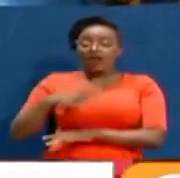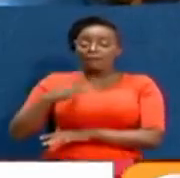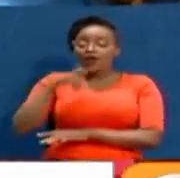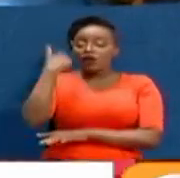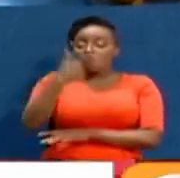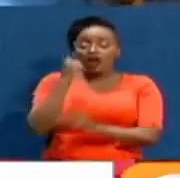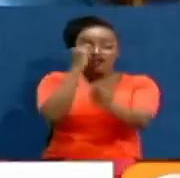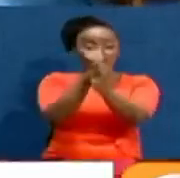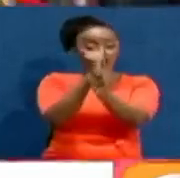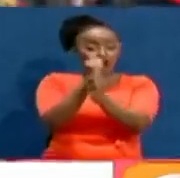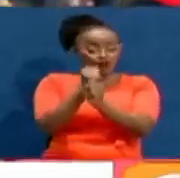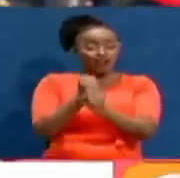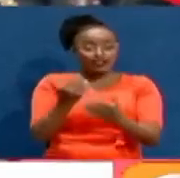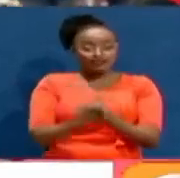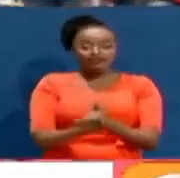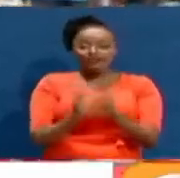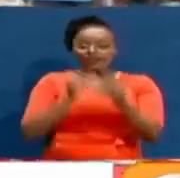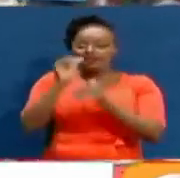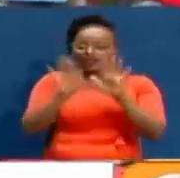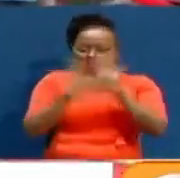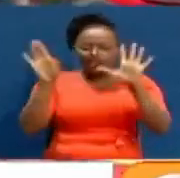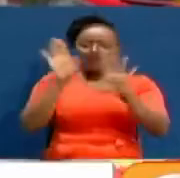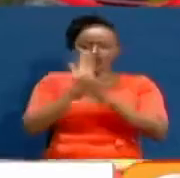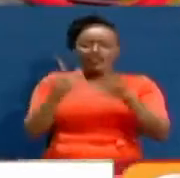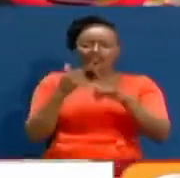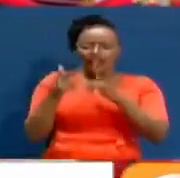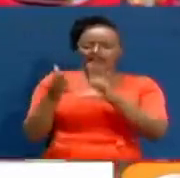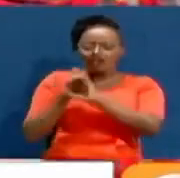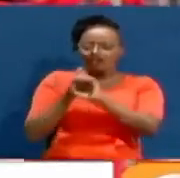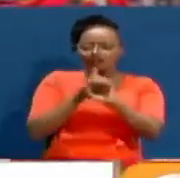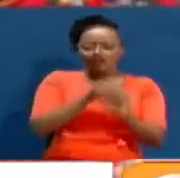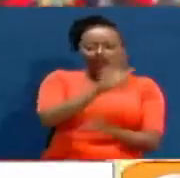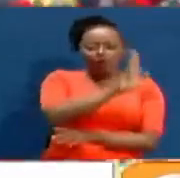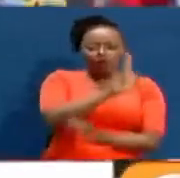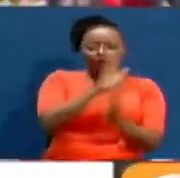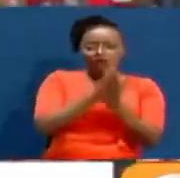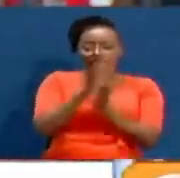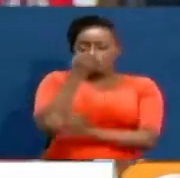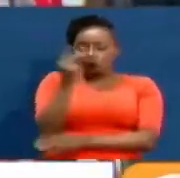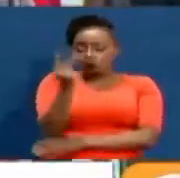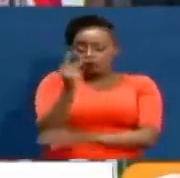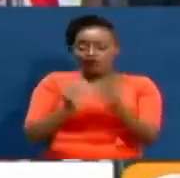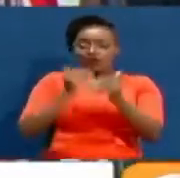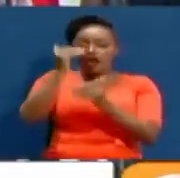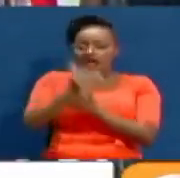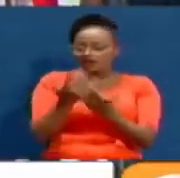who hustle. Na baada ya yote ikawa ni salamu za Kenyatta na naibu wake baada ya